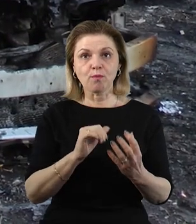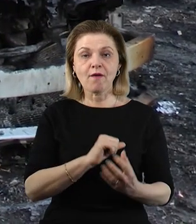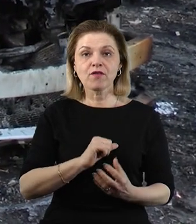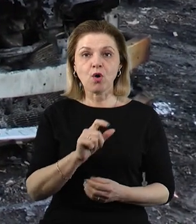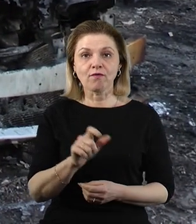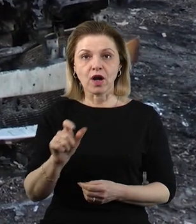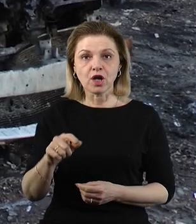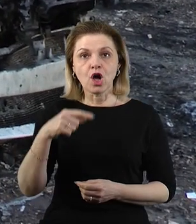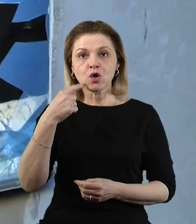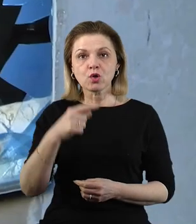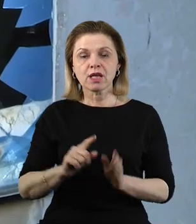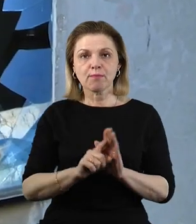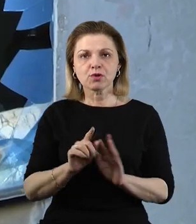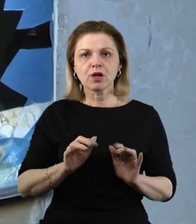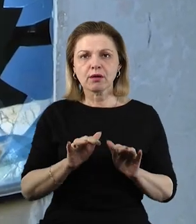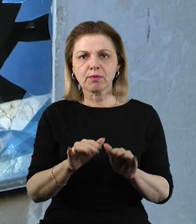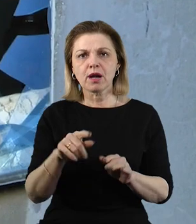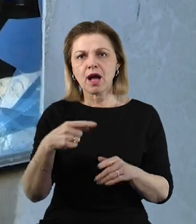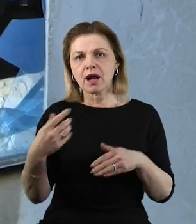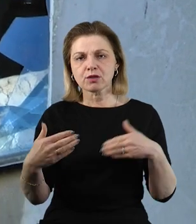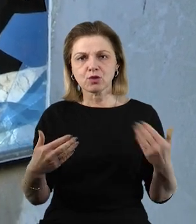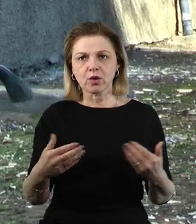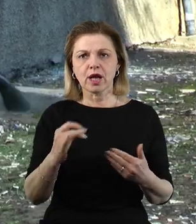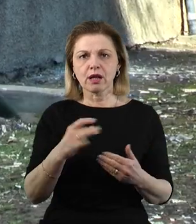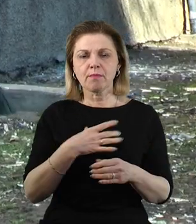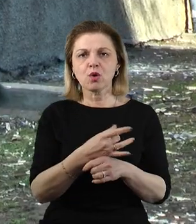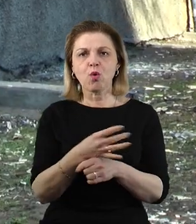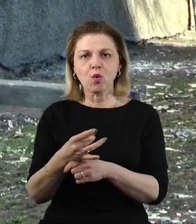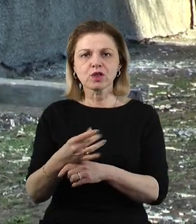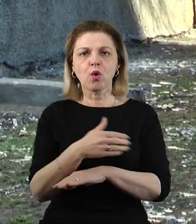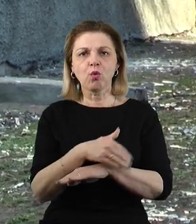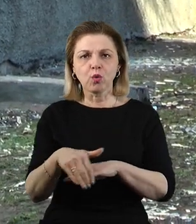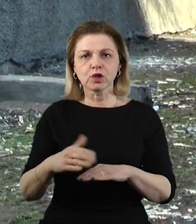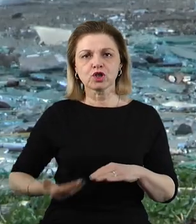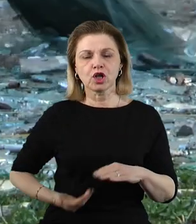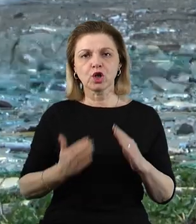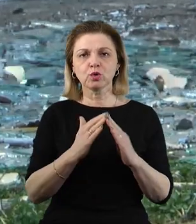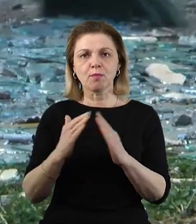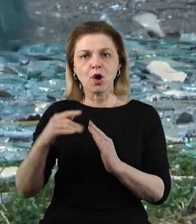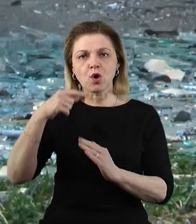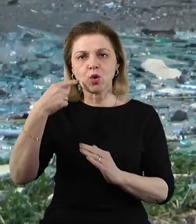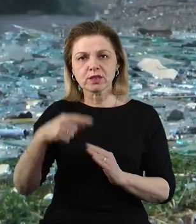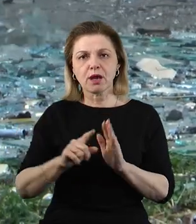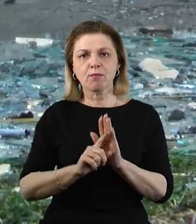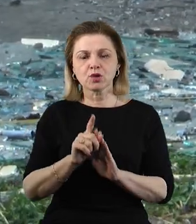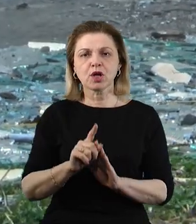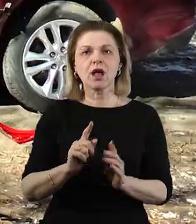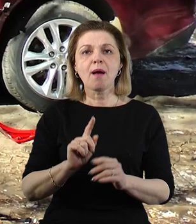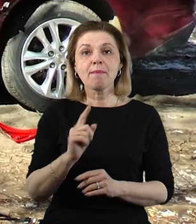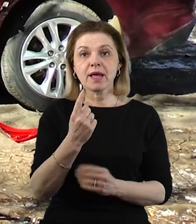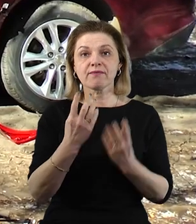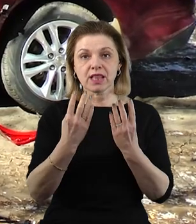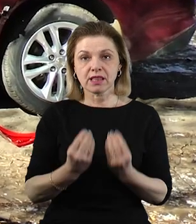війська почали облогу Миколаєва з кількох сторін обстрілювати Миколаїв вулиці і житлові будинки російська армія почала в перший день